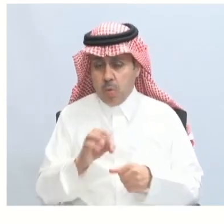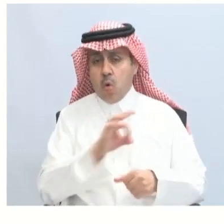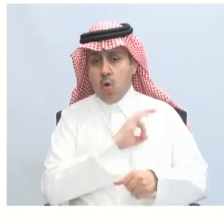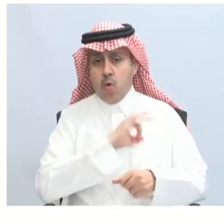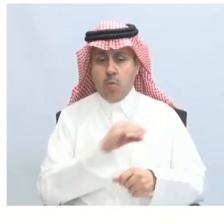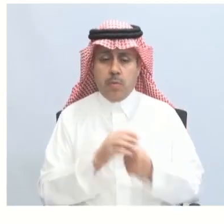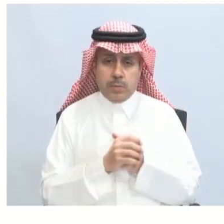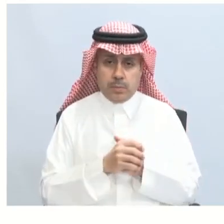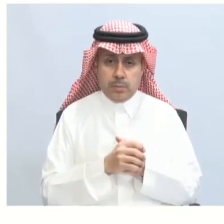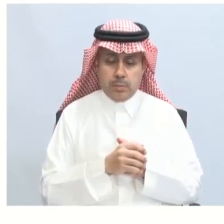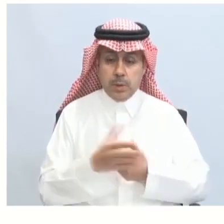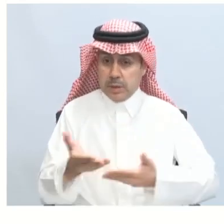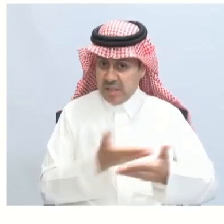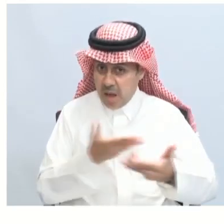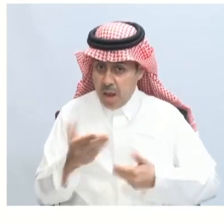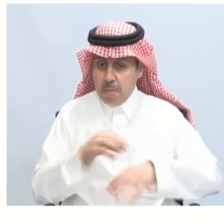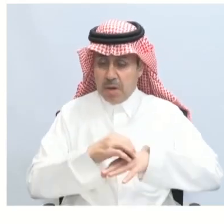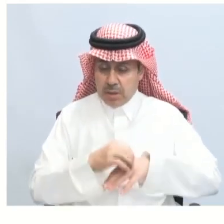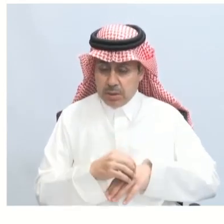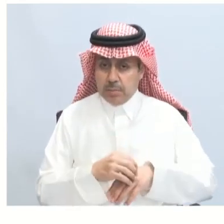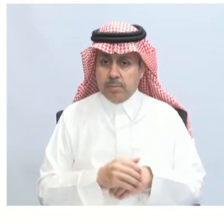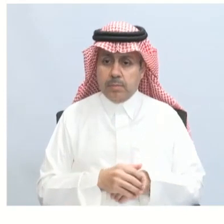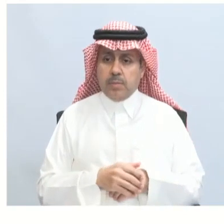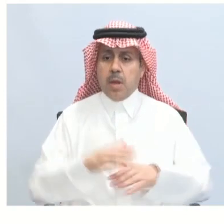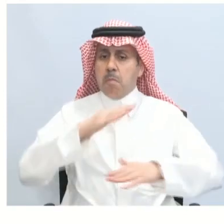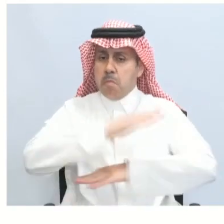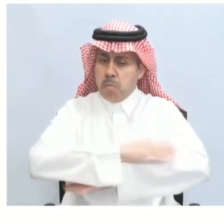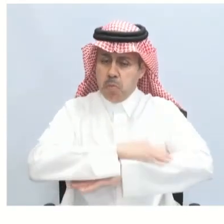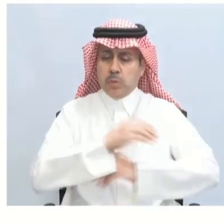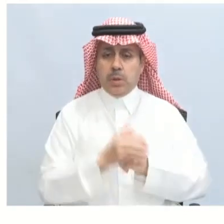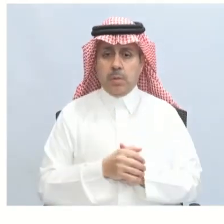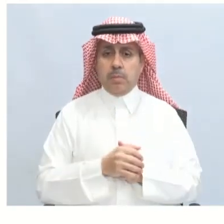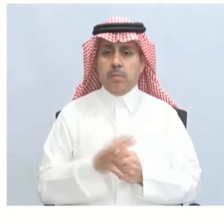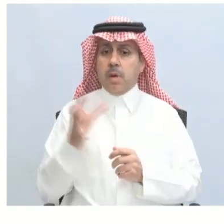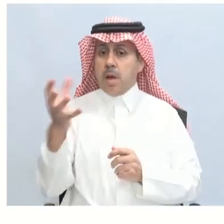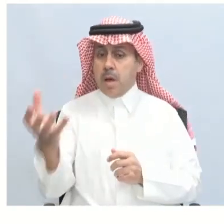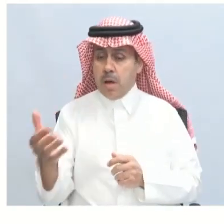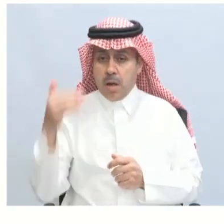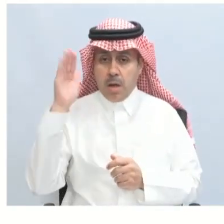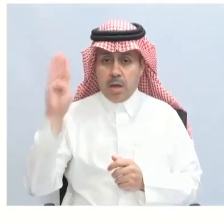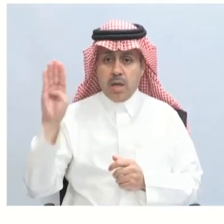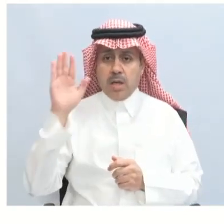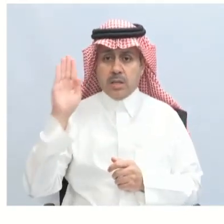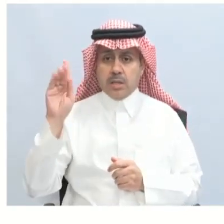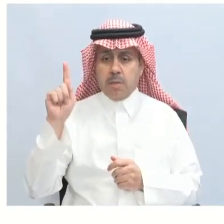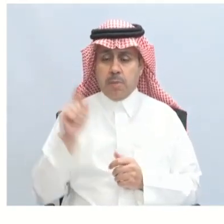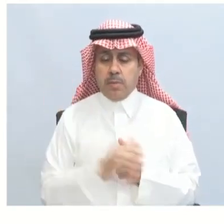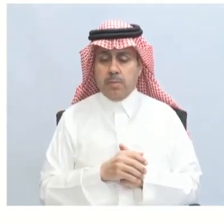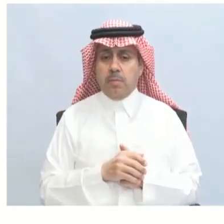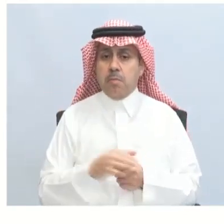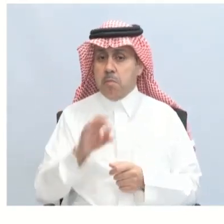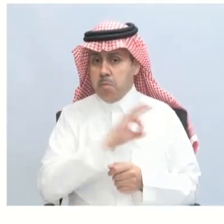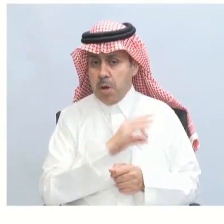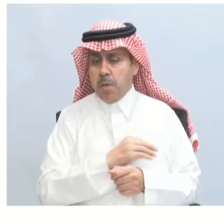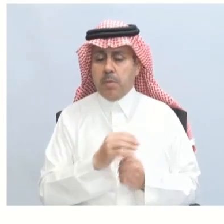ومودتهم فدائما حينما تريد ان تحاور شخصا او تجادل شخصا تكون بالتي هي احسن لان الهدف